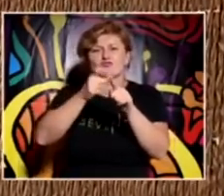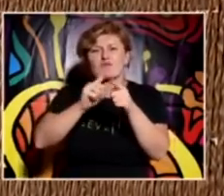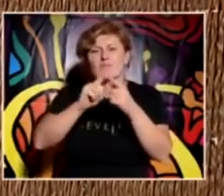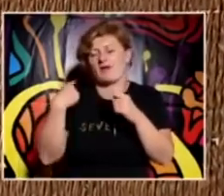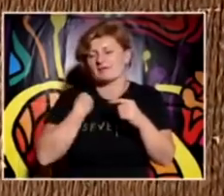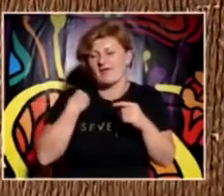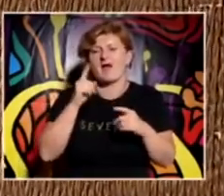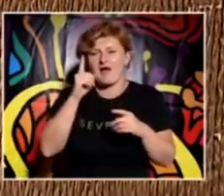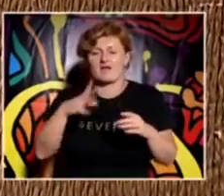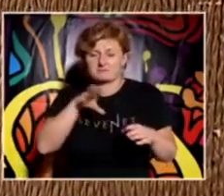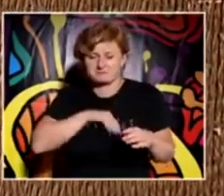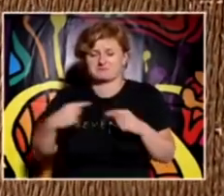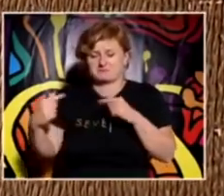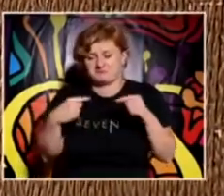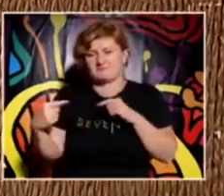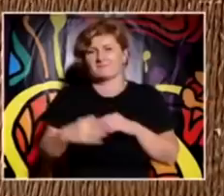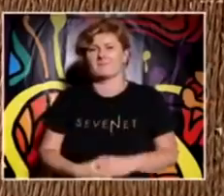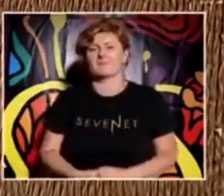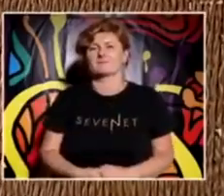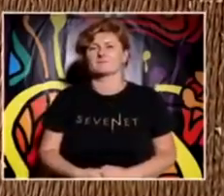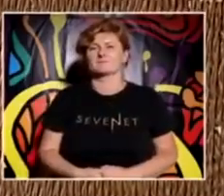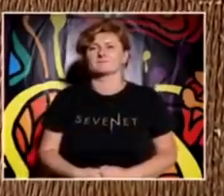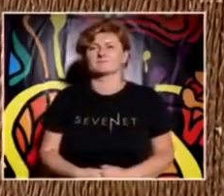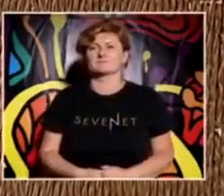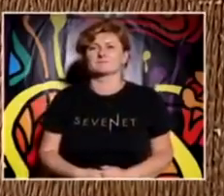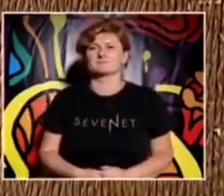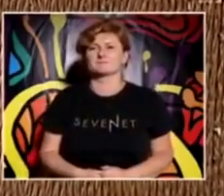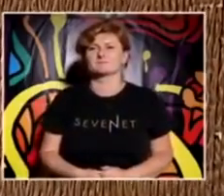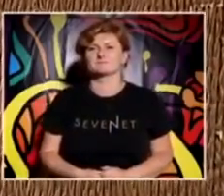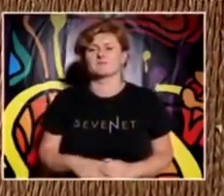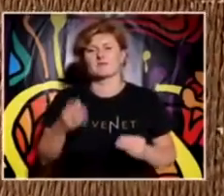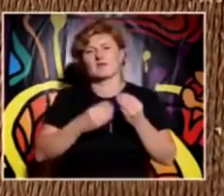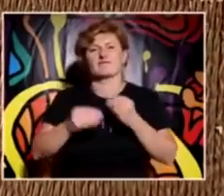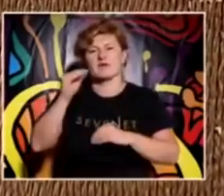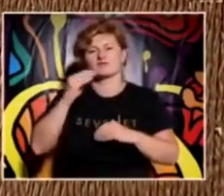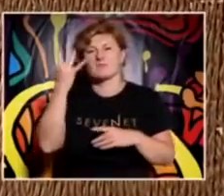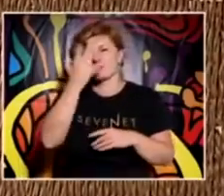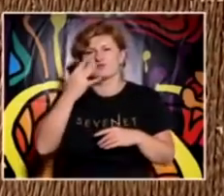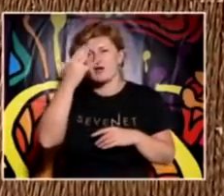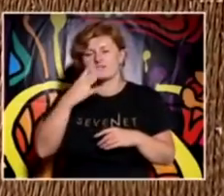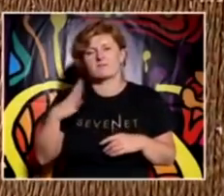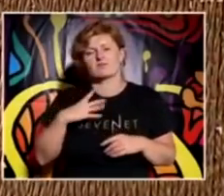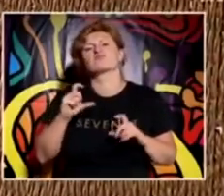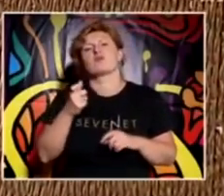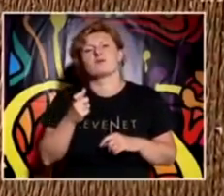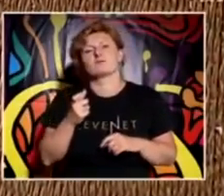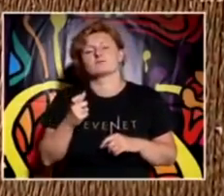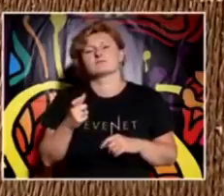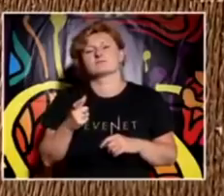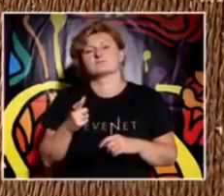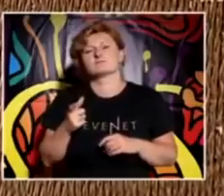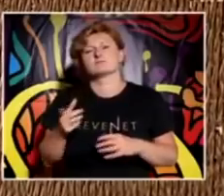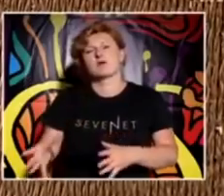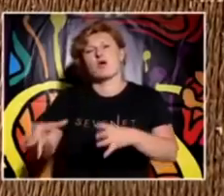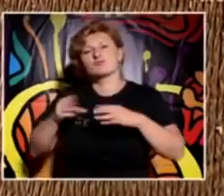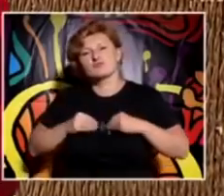się naprawdę dogadać. I największym ich marzeniem, uwaga, było to, żeby dostać pracę